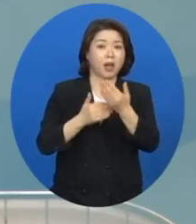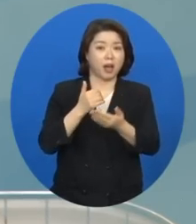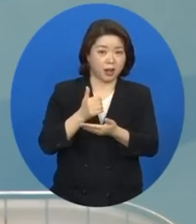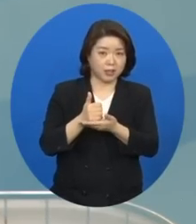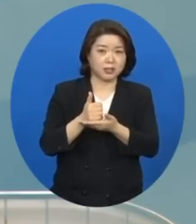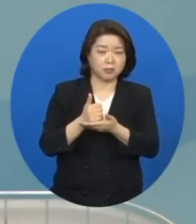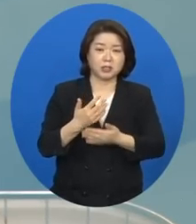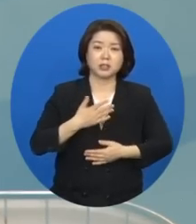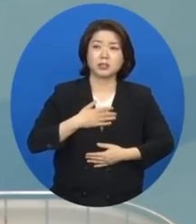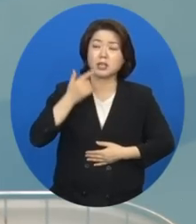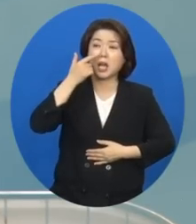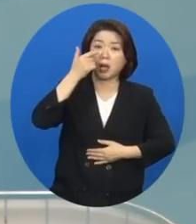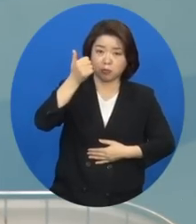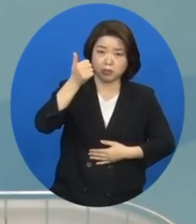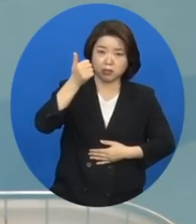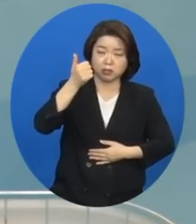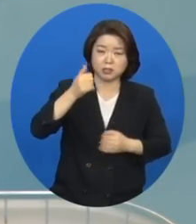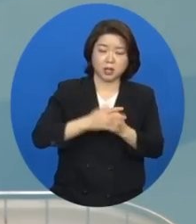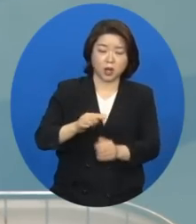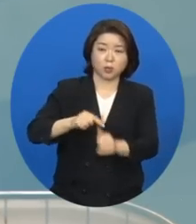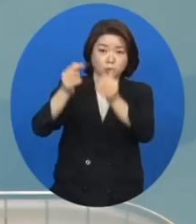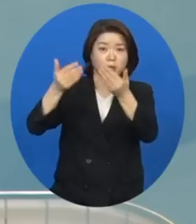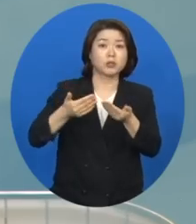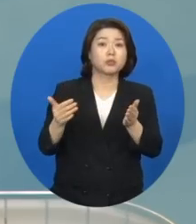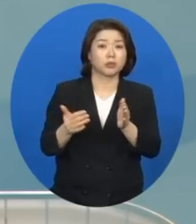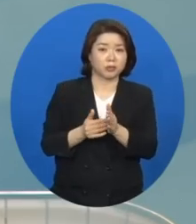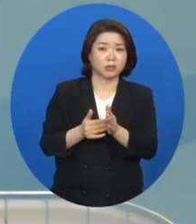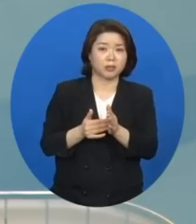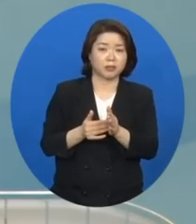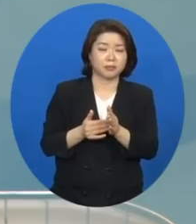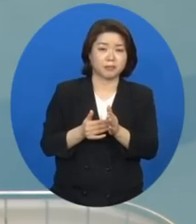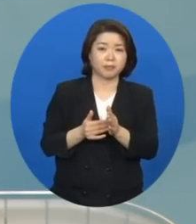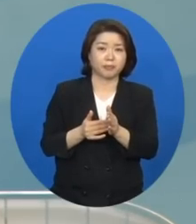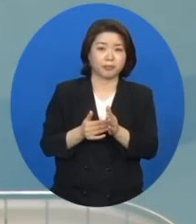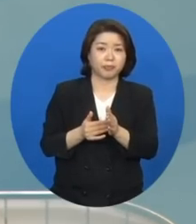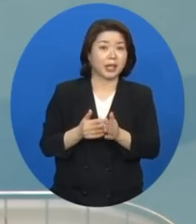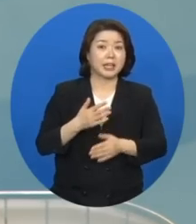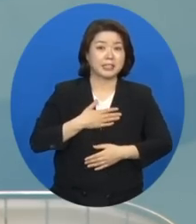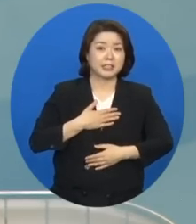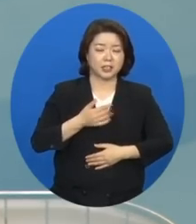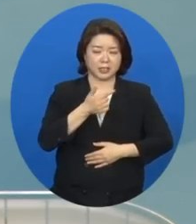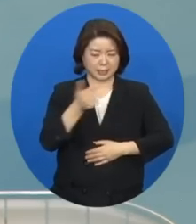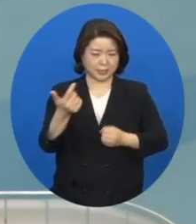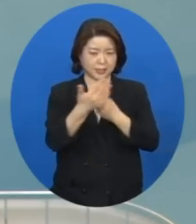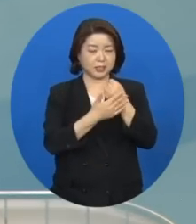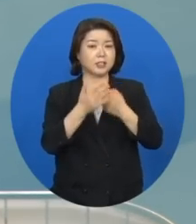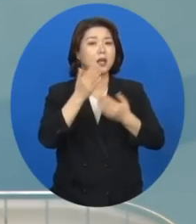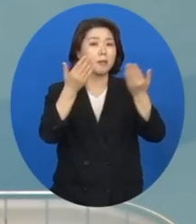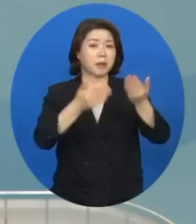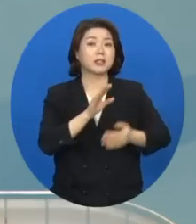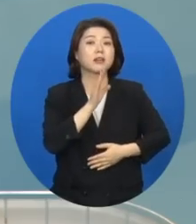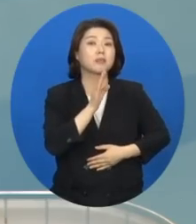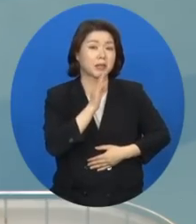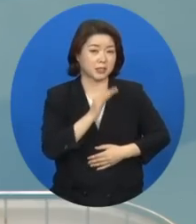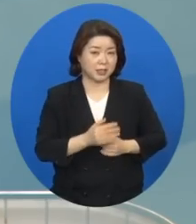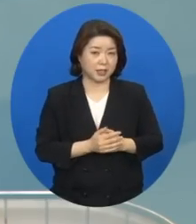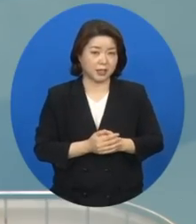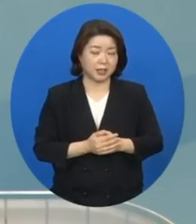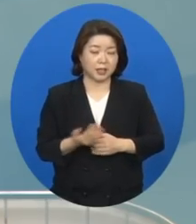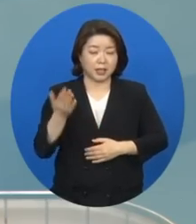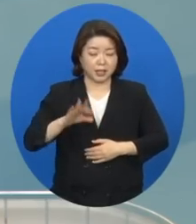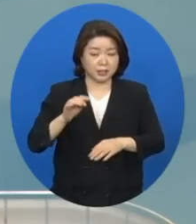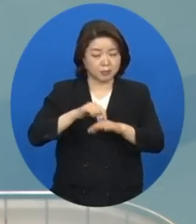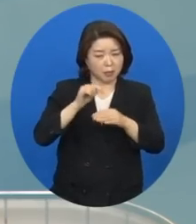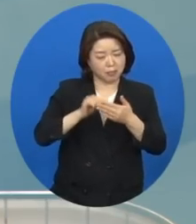하나님은 제 아버지를 구원해 주셔서 저는 큰 은혜를 받았지만 그래도 제 마음